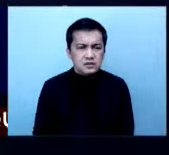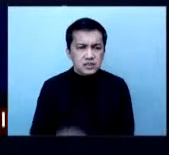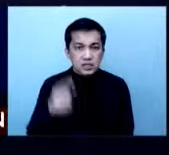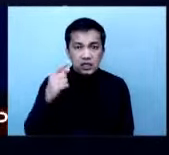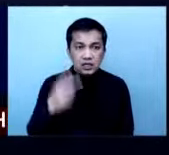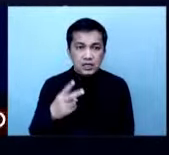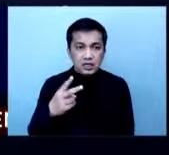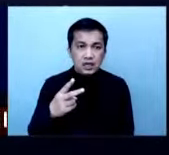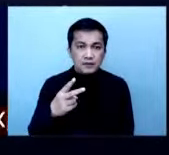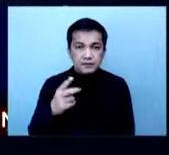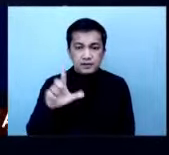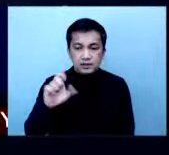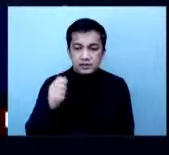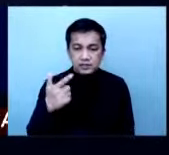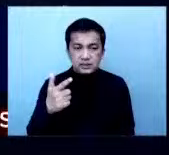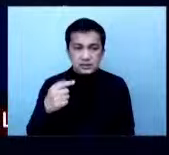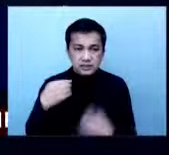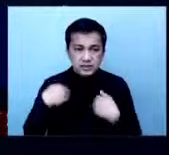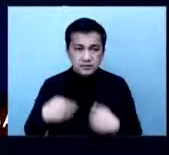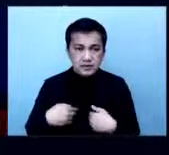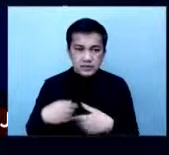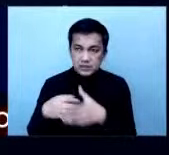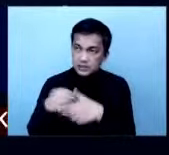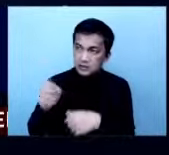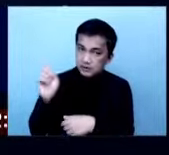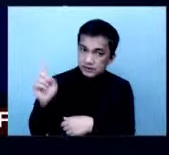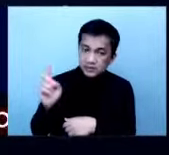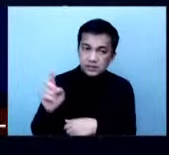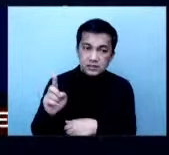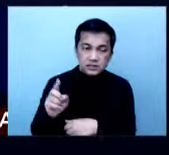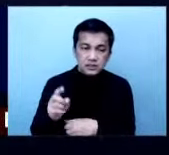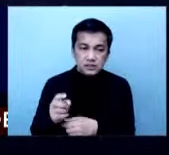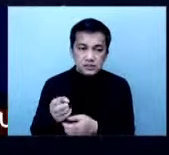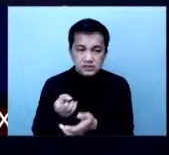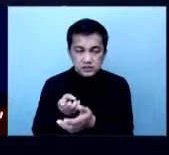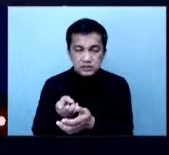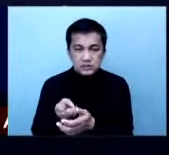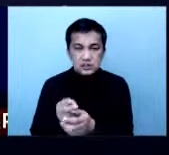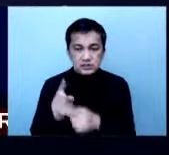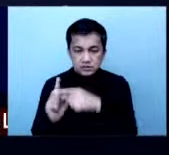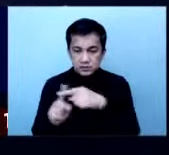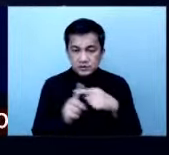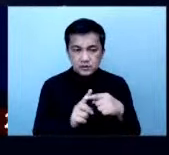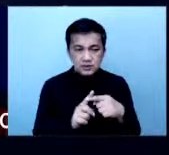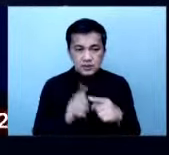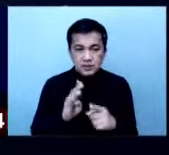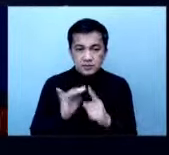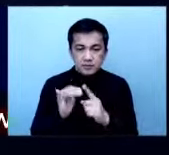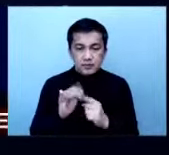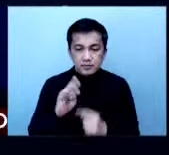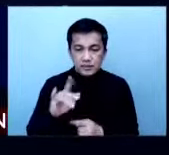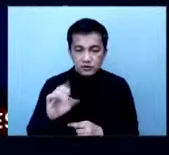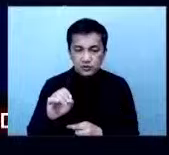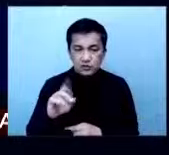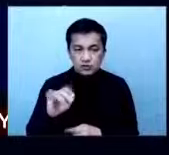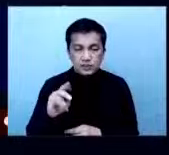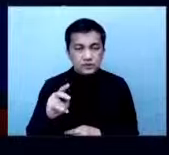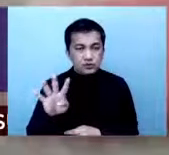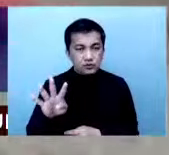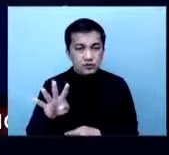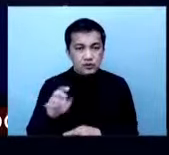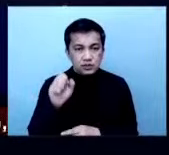binti ng bangkay na ito sa kanyang nito sa isang sementeryo sa Baro 4 coronadal City sa South